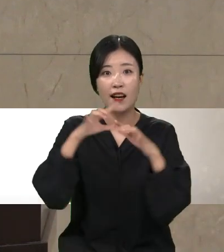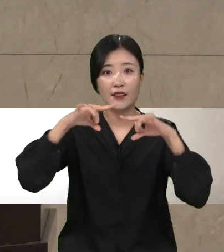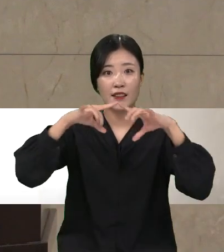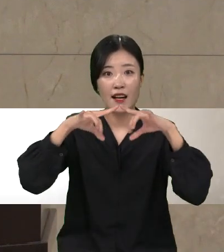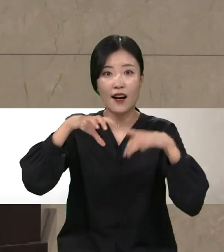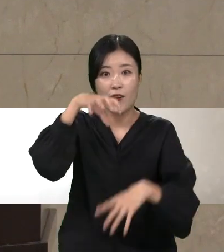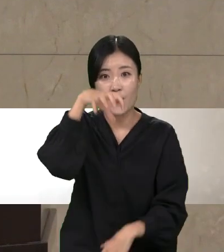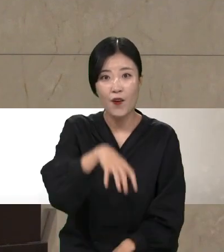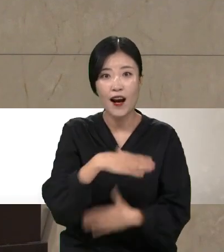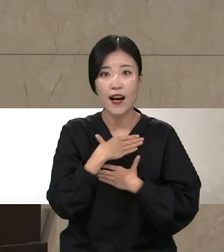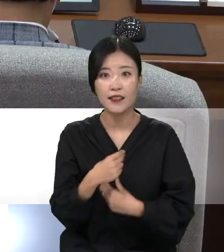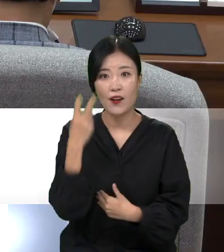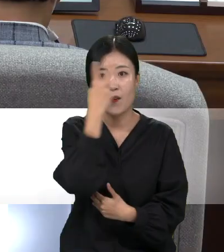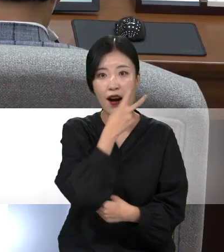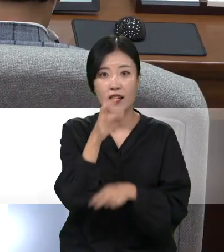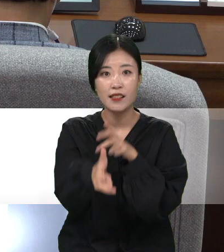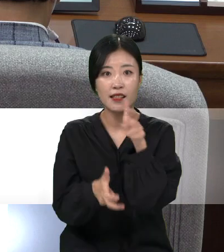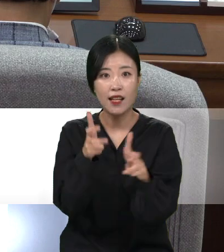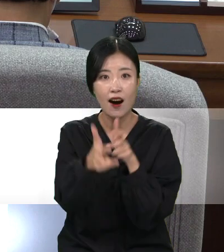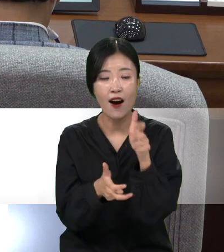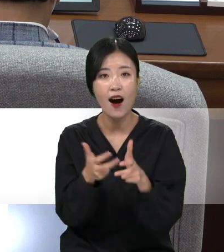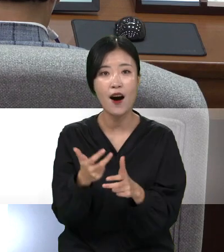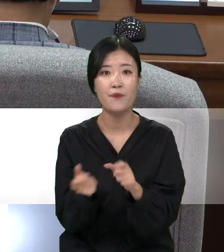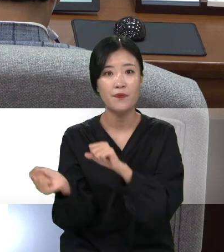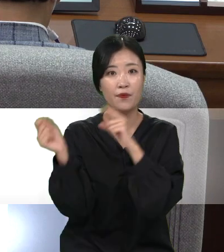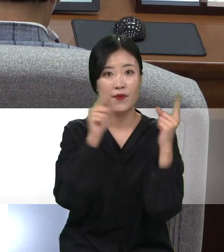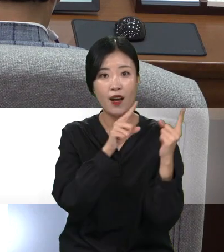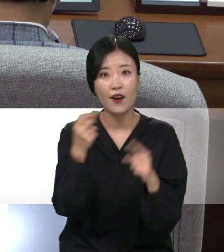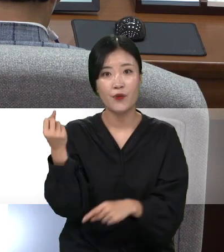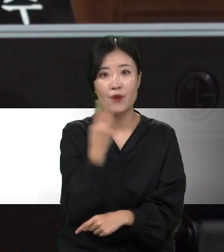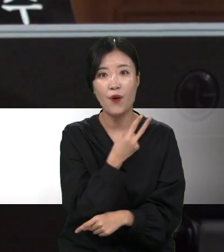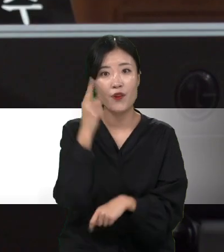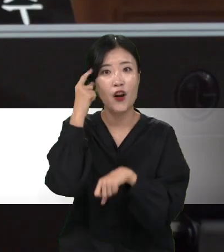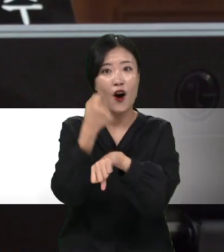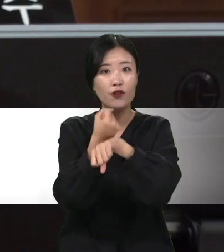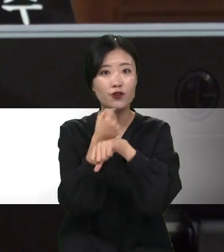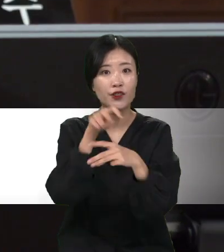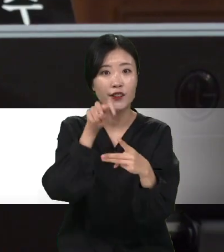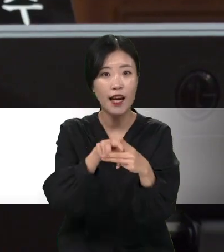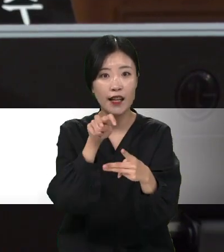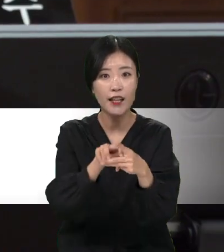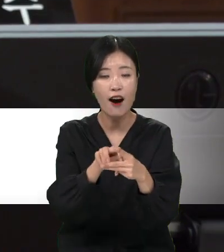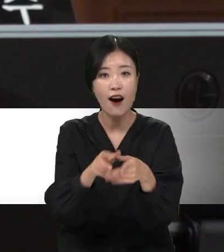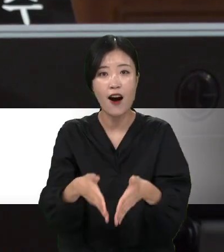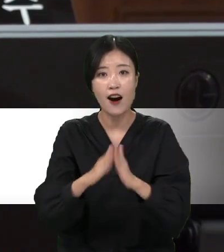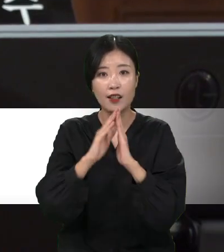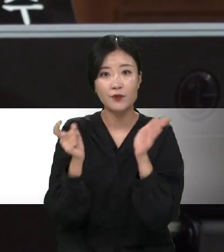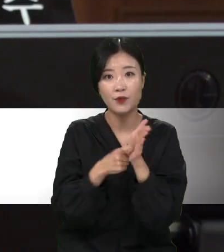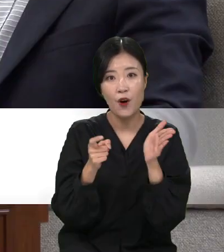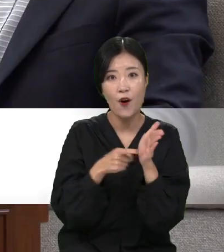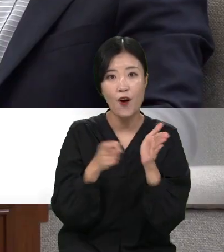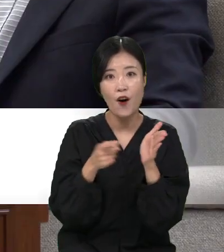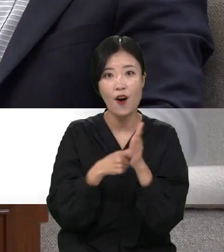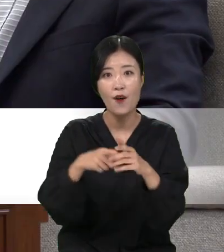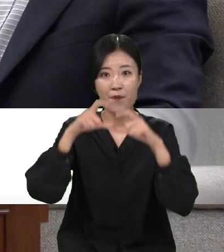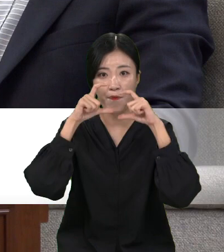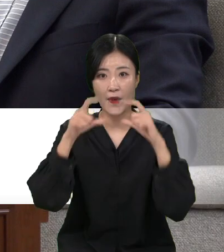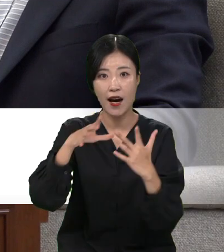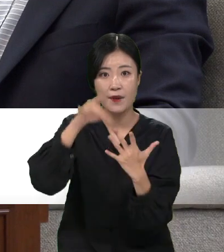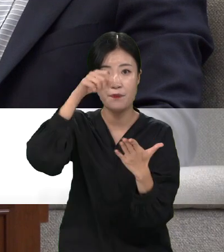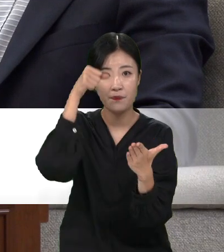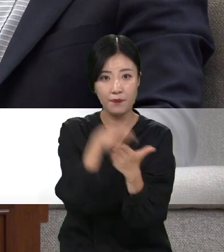부지 안전관리 사업 정상화 밀 포항 지진 안전관리 연구센터 조기 건립 촉구 성명서 를 채택했으며